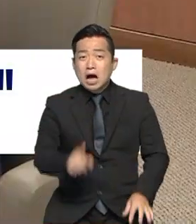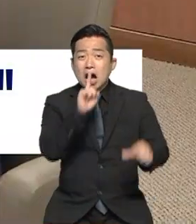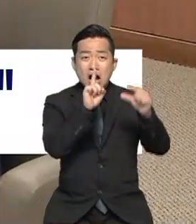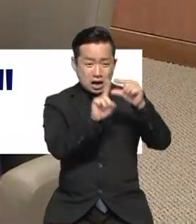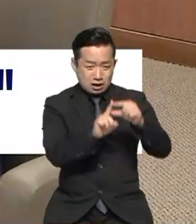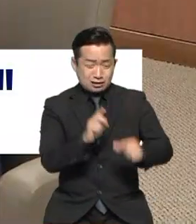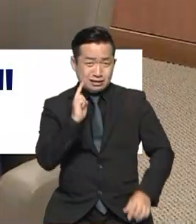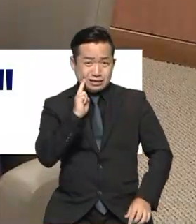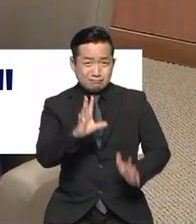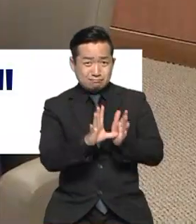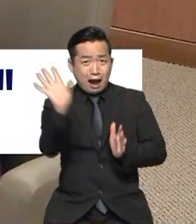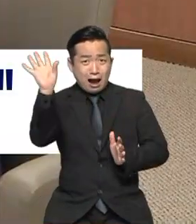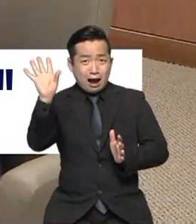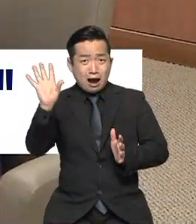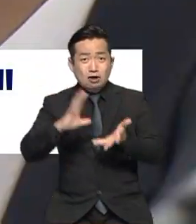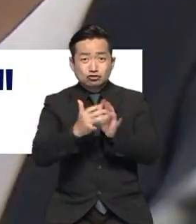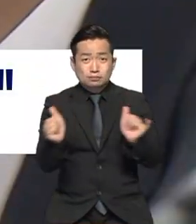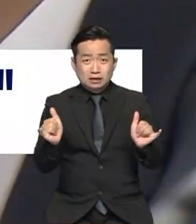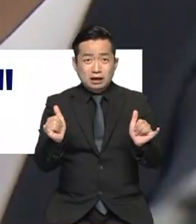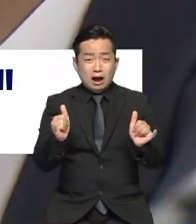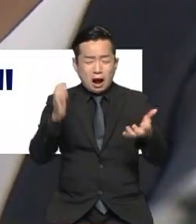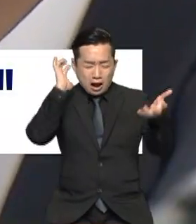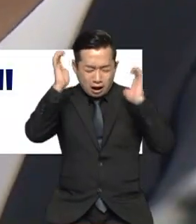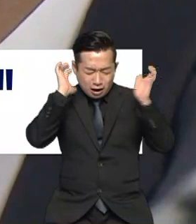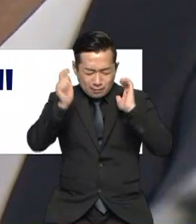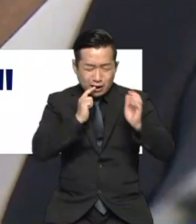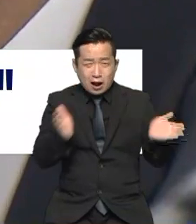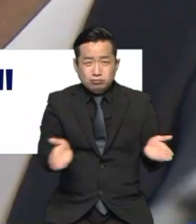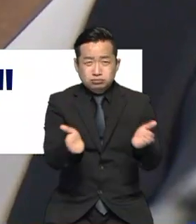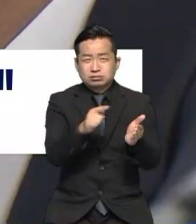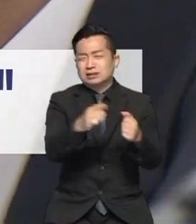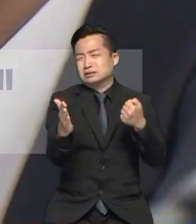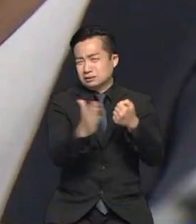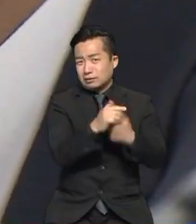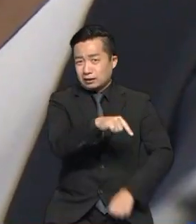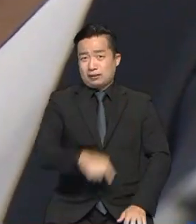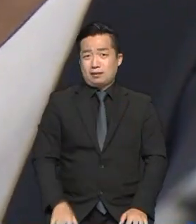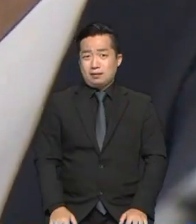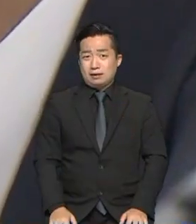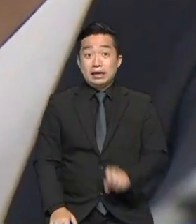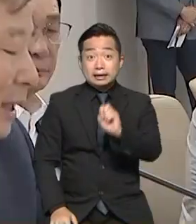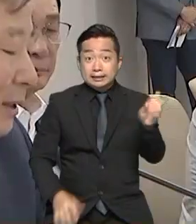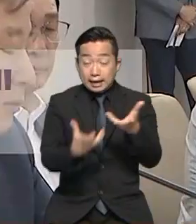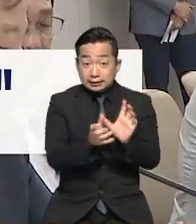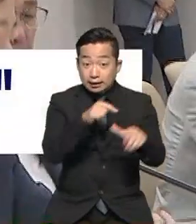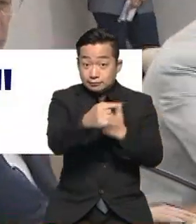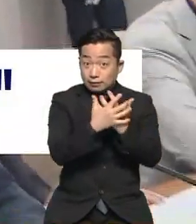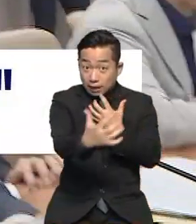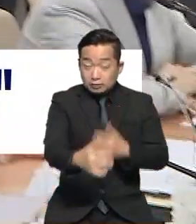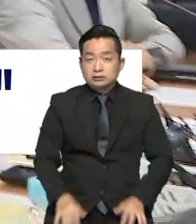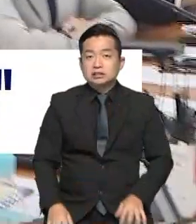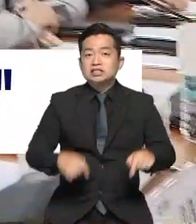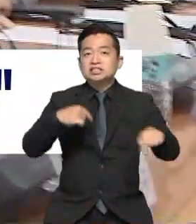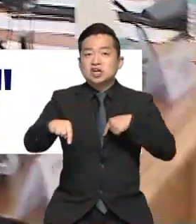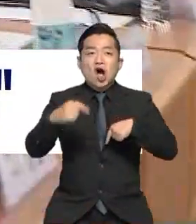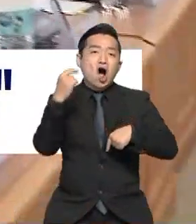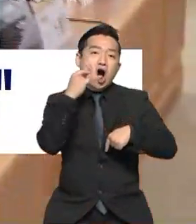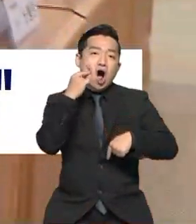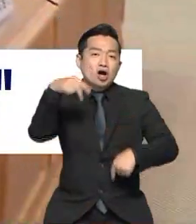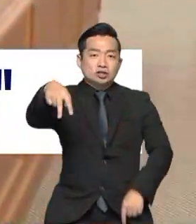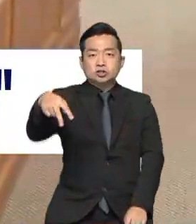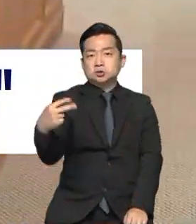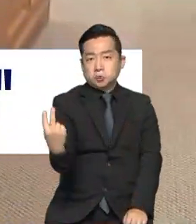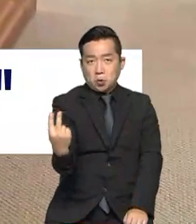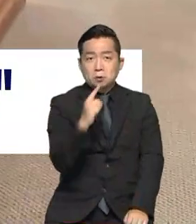단어로 선동하며 국민 혼란을 부추기고 있다고 맞받았습니다. 또 야당의 장외투쟁을 정치 쇼라며